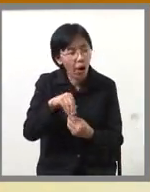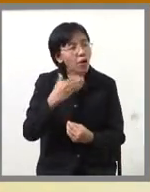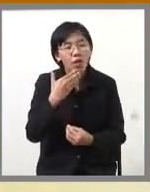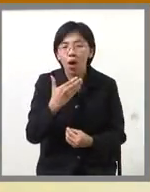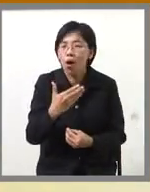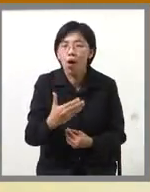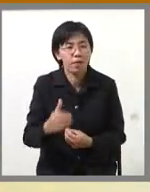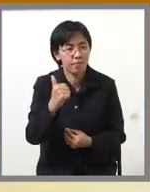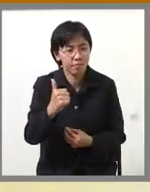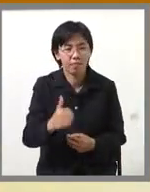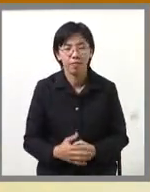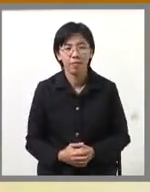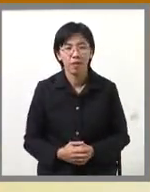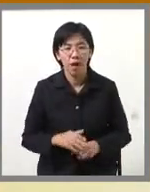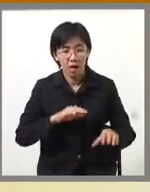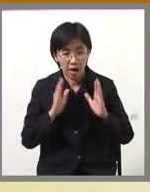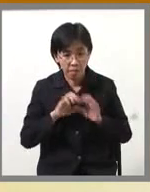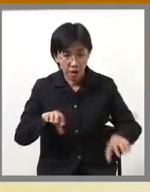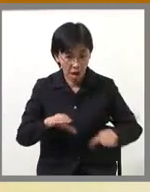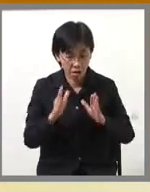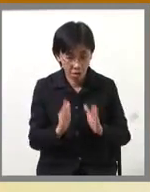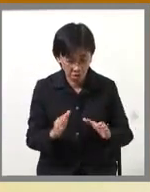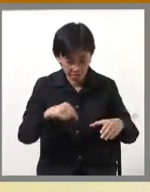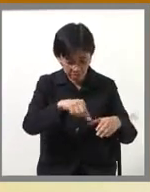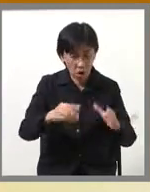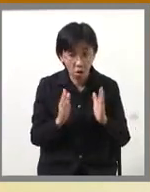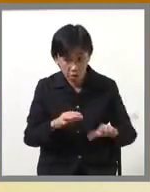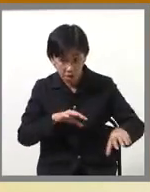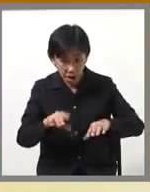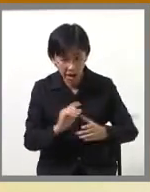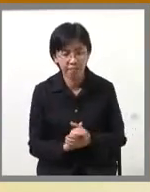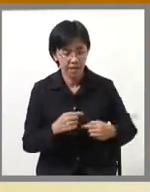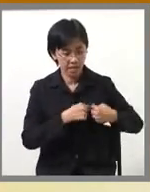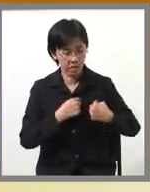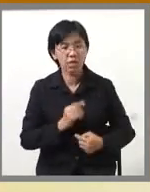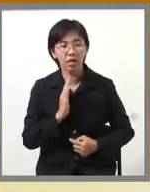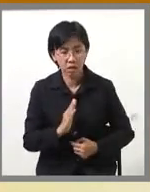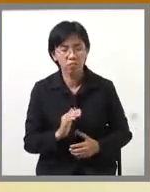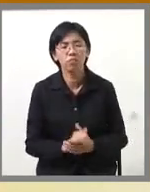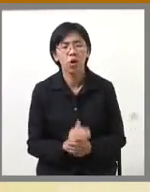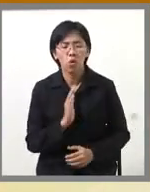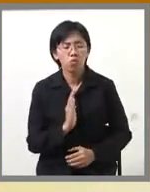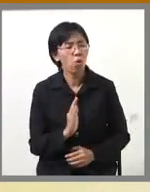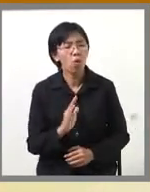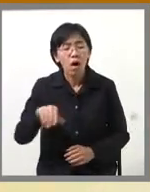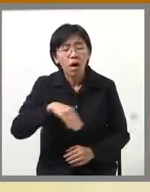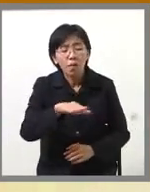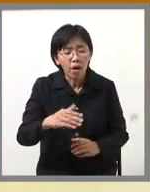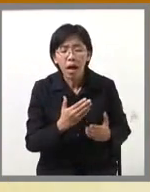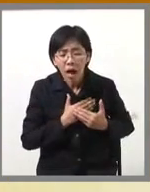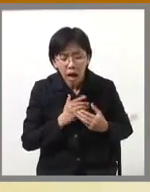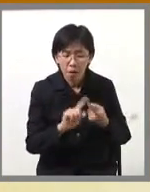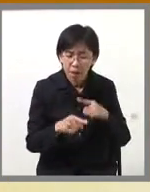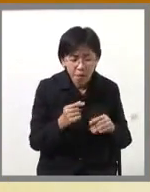ลอดปีตลอดชาติได้บริหารคนก็คือจริงใจซื่อสัตย์เราอยากเห็นทุกคนเป็นมิ